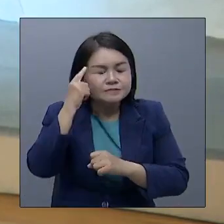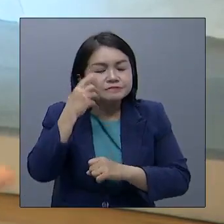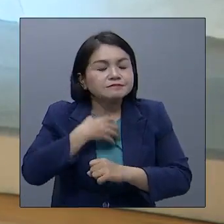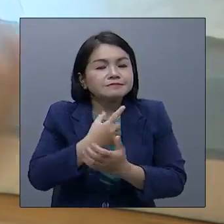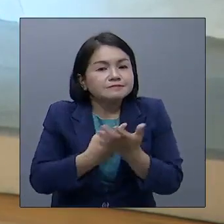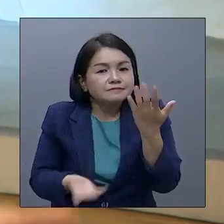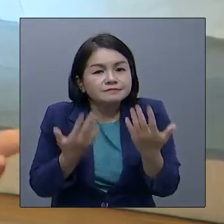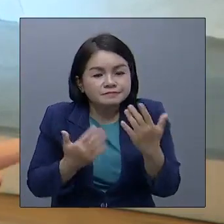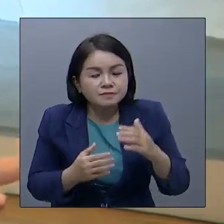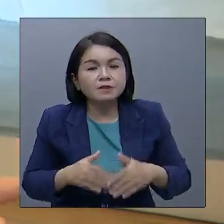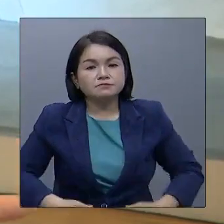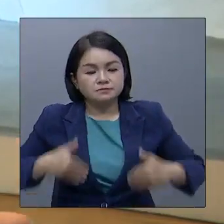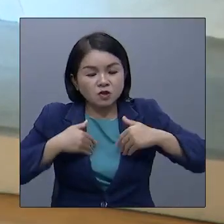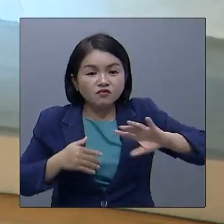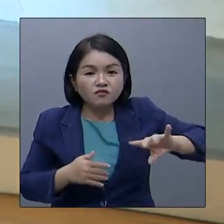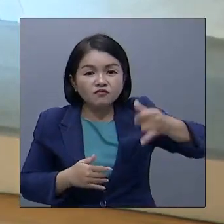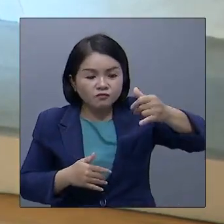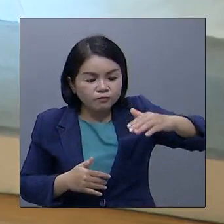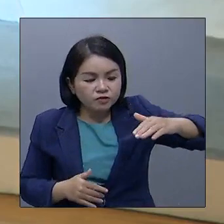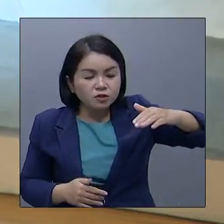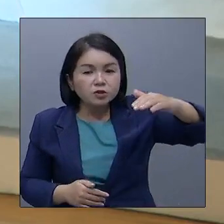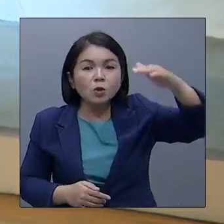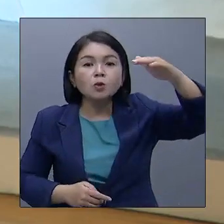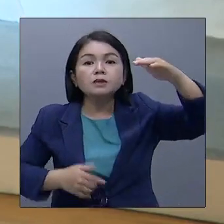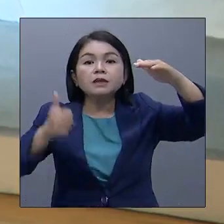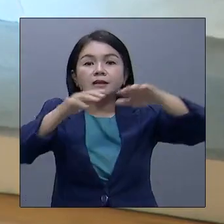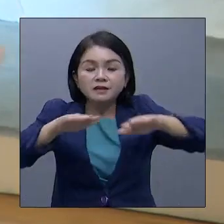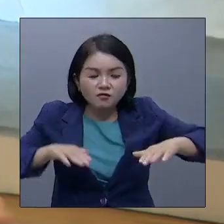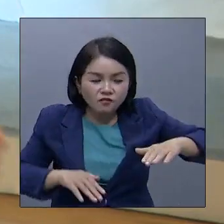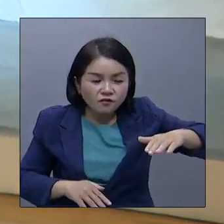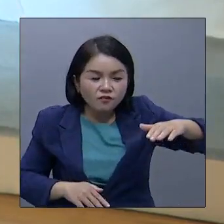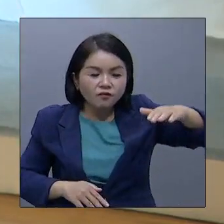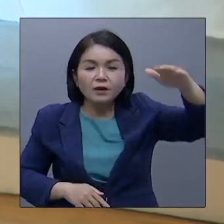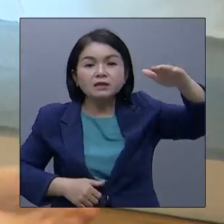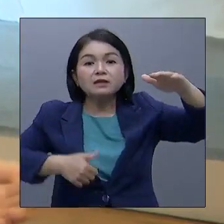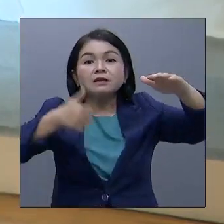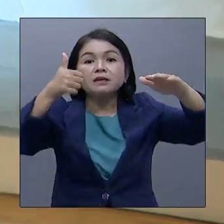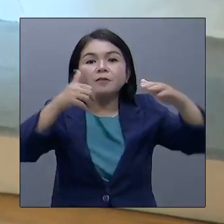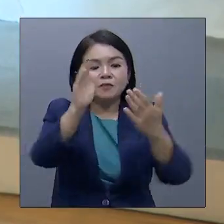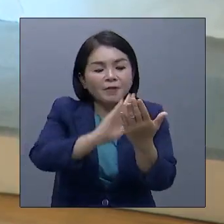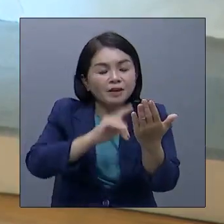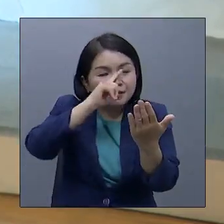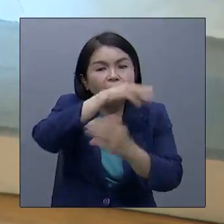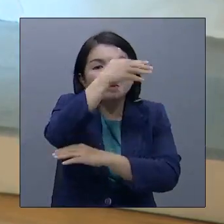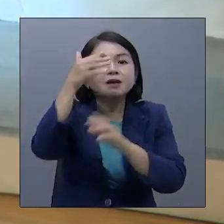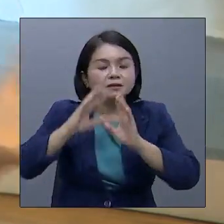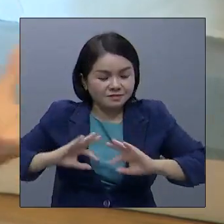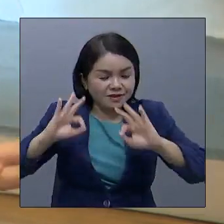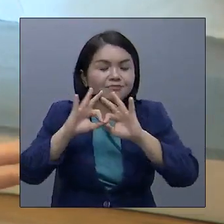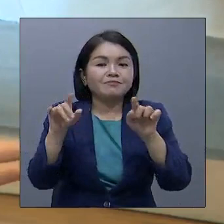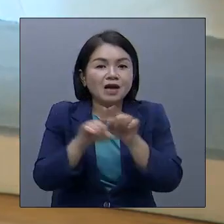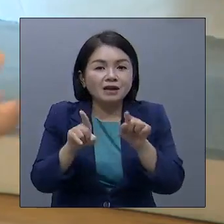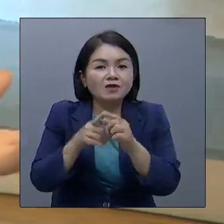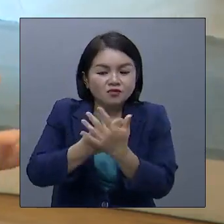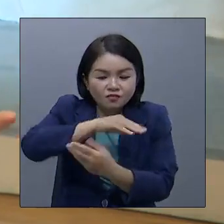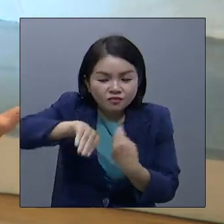ได้มีอนาคตที่ดีเพราะว่าการที่เด็กมีอนาคตที่ดีก็มันก็ส่งผลกระทบต่อชาติของเราด้วยการเศรษฐ